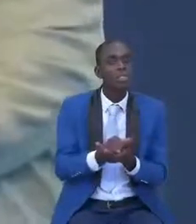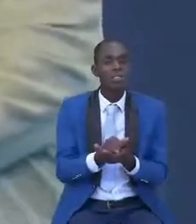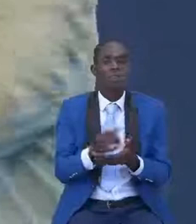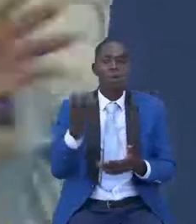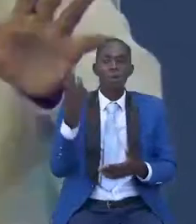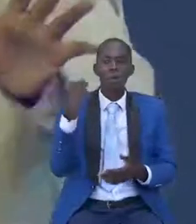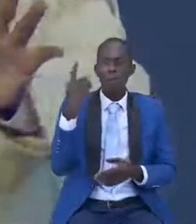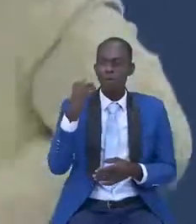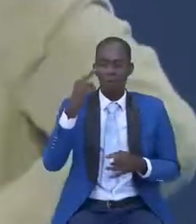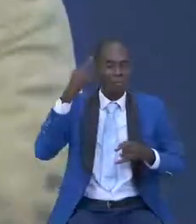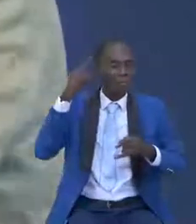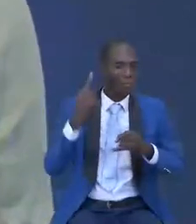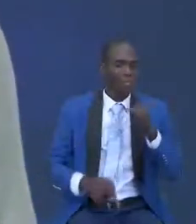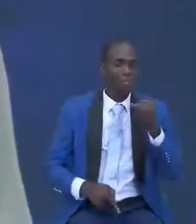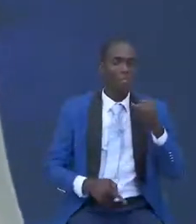nom de Jésus,